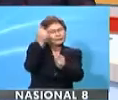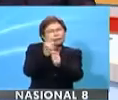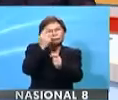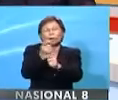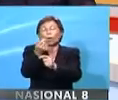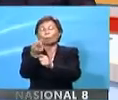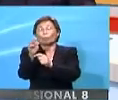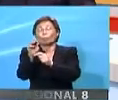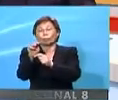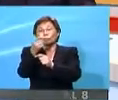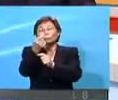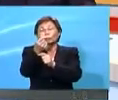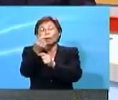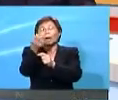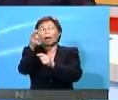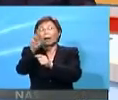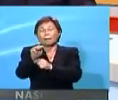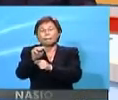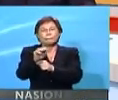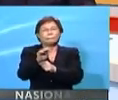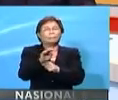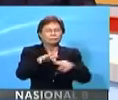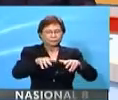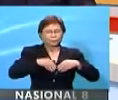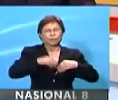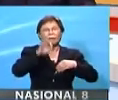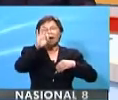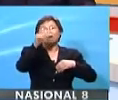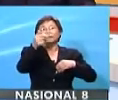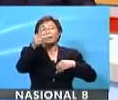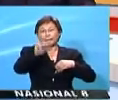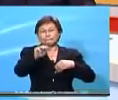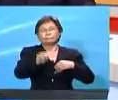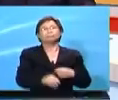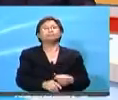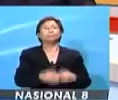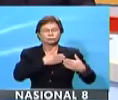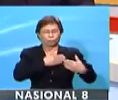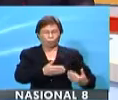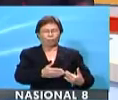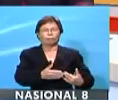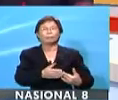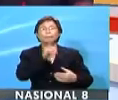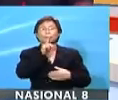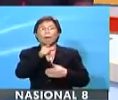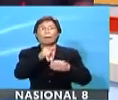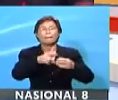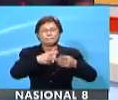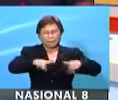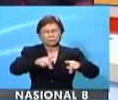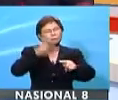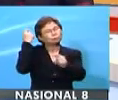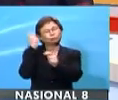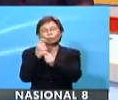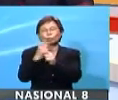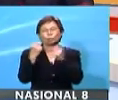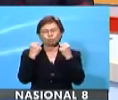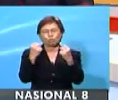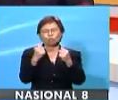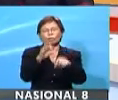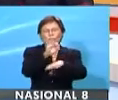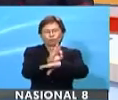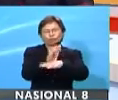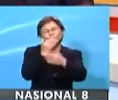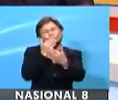Persatuan Pasaran Keuangan Malaysia FMAM. Komitmen itu diyakini membantu memastikan pasaran terus kekal kukuh dan berfungsi